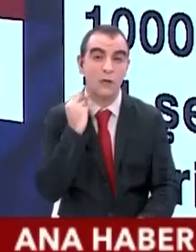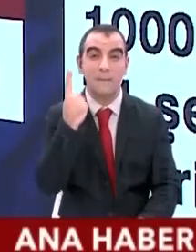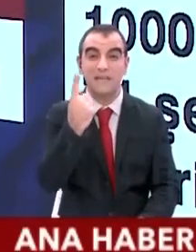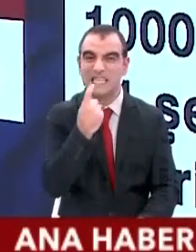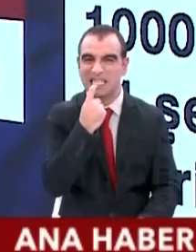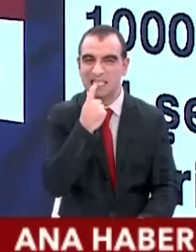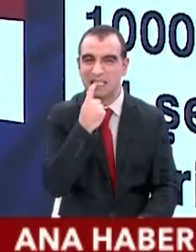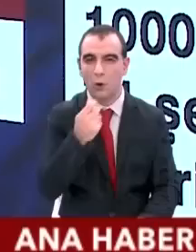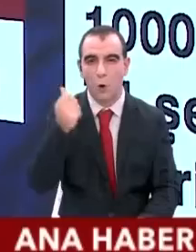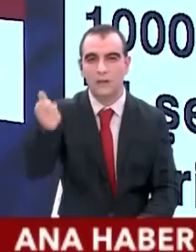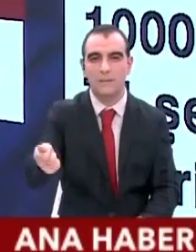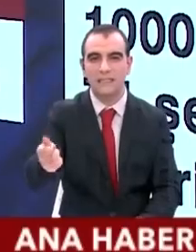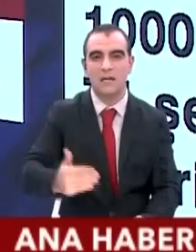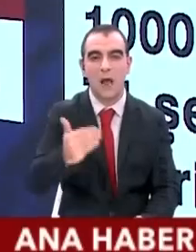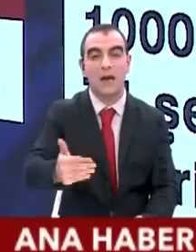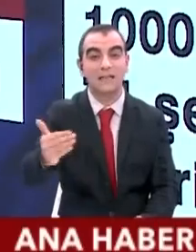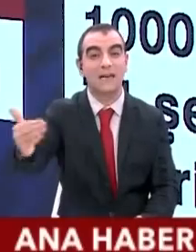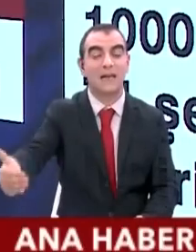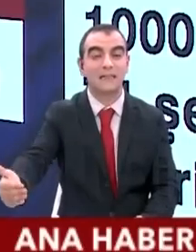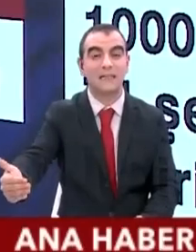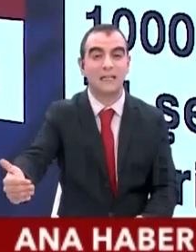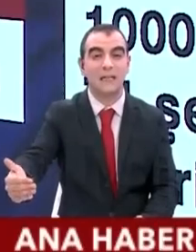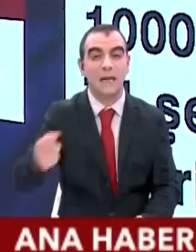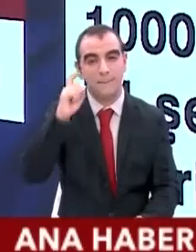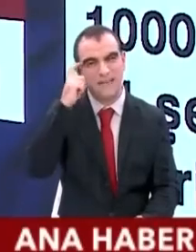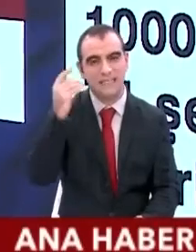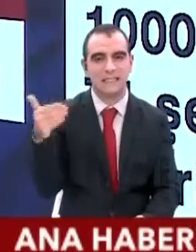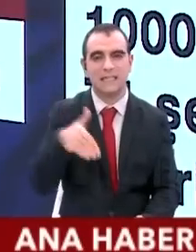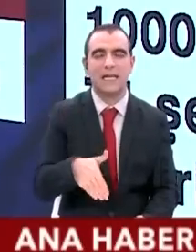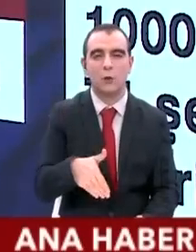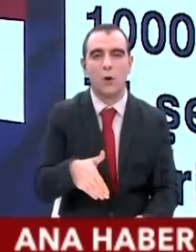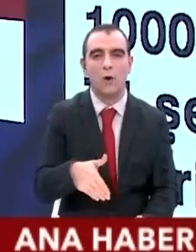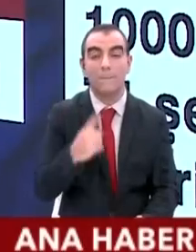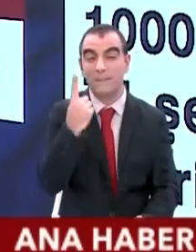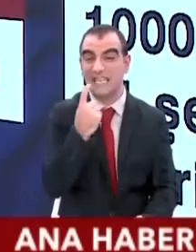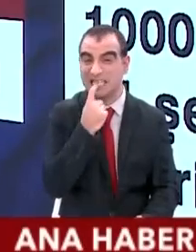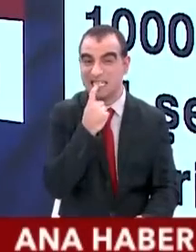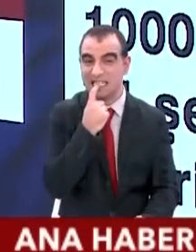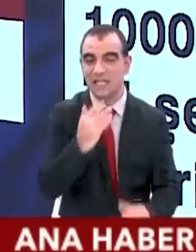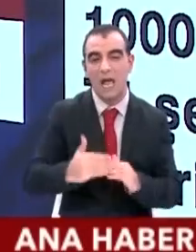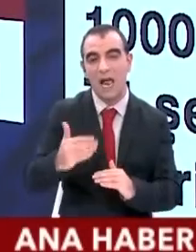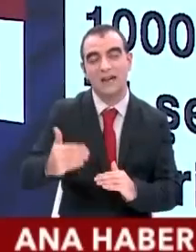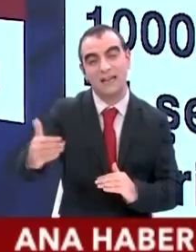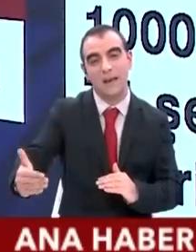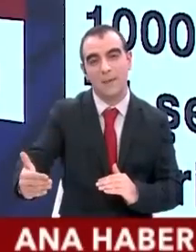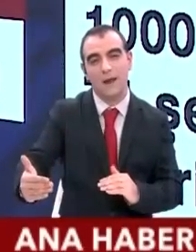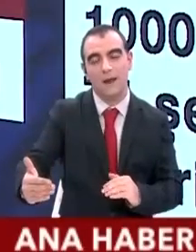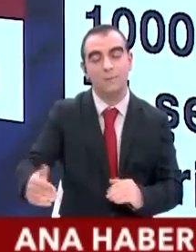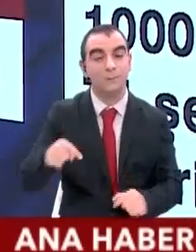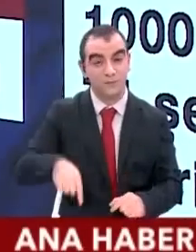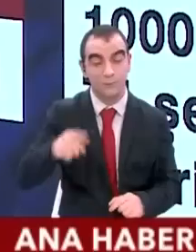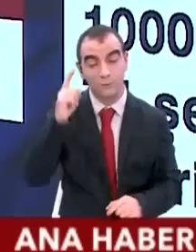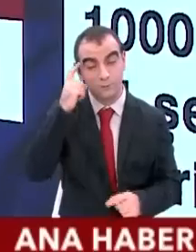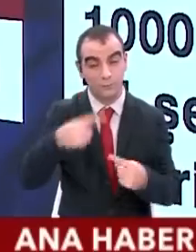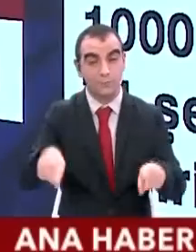yıl ödemesinin ertelendiği bilgisi geliyor bir yıl erteleme şimdi Düşünsenize